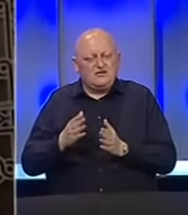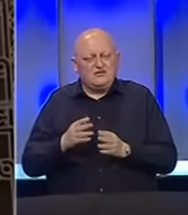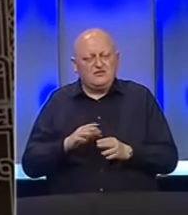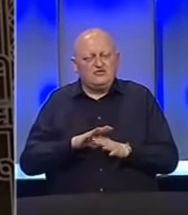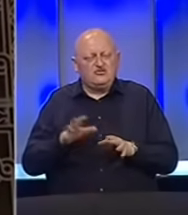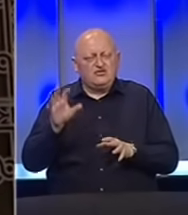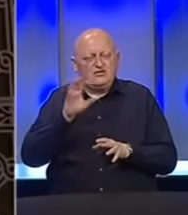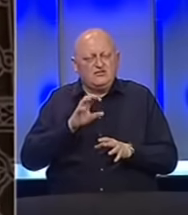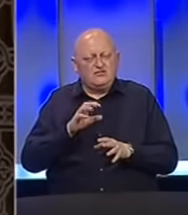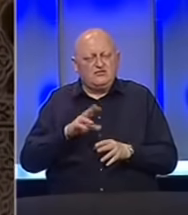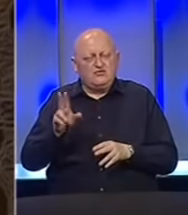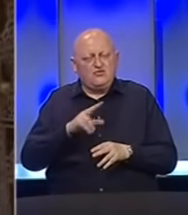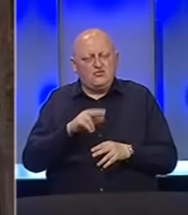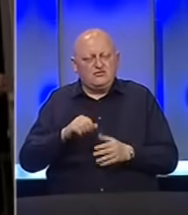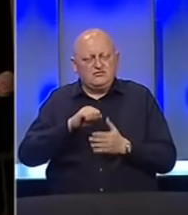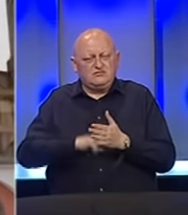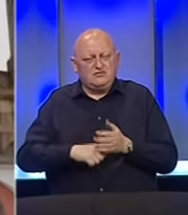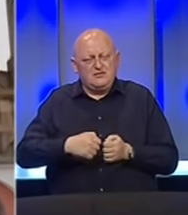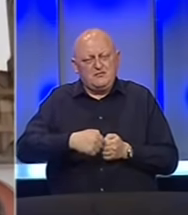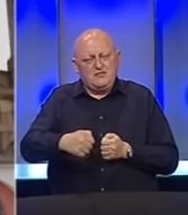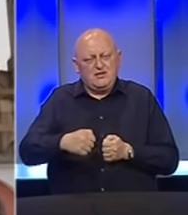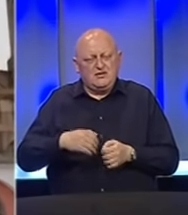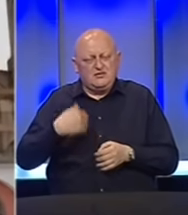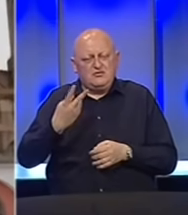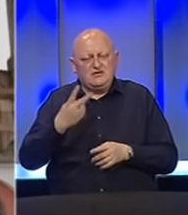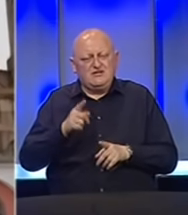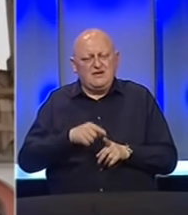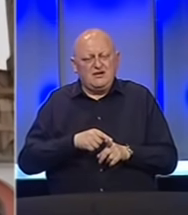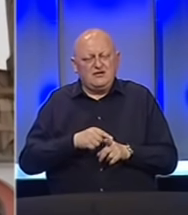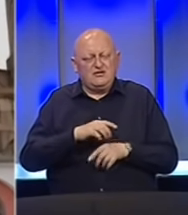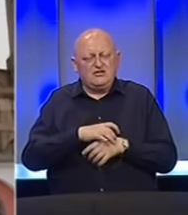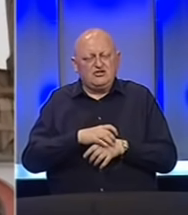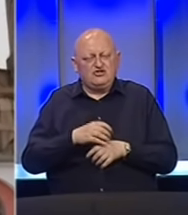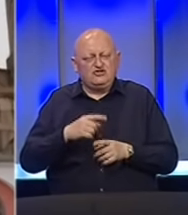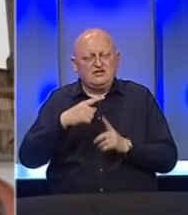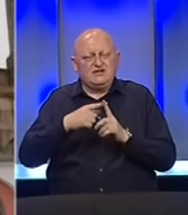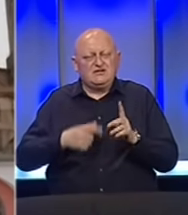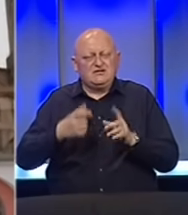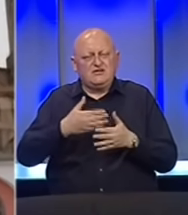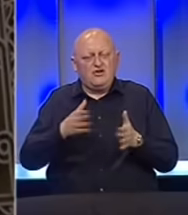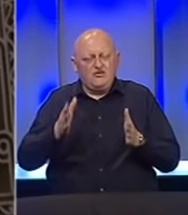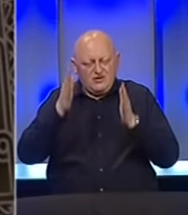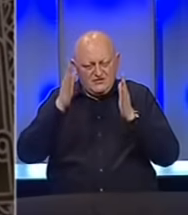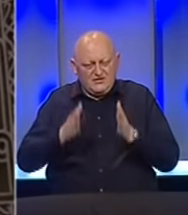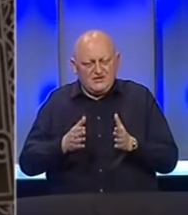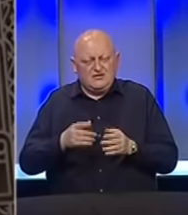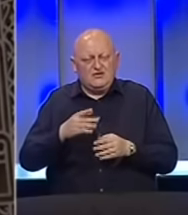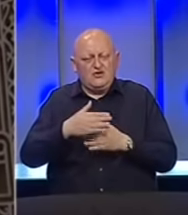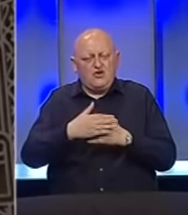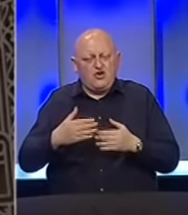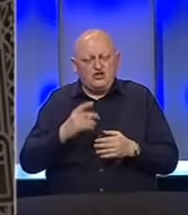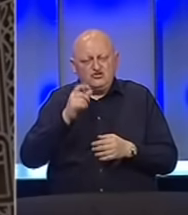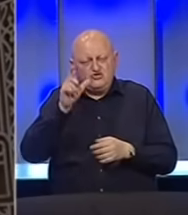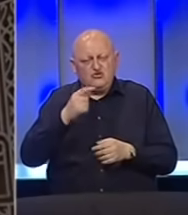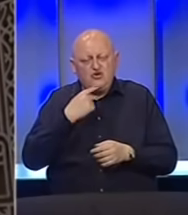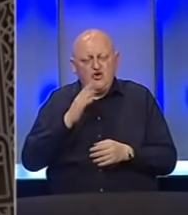širom Europe nastavljaju se ukidati restriktivne mjere. Poslije 2 mjeseca grčke crkve su otvorile vrata vjernicima, ali su ograničile broj ljudi